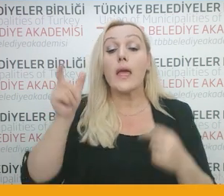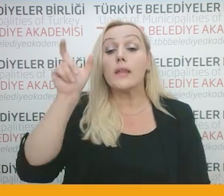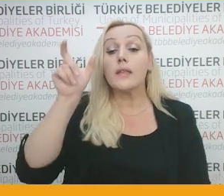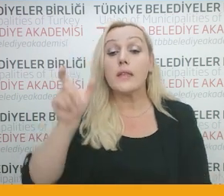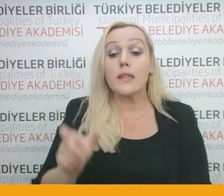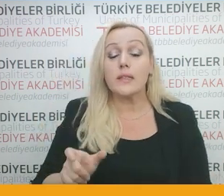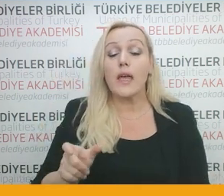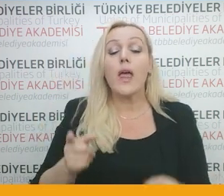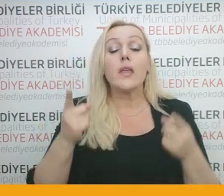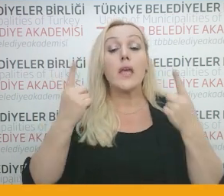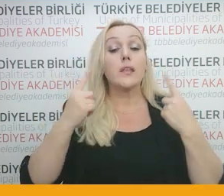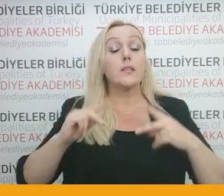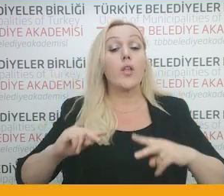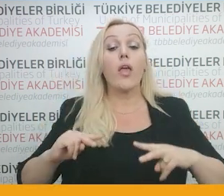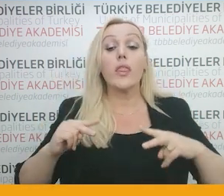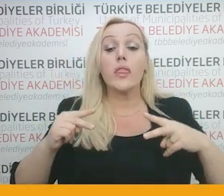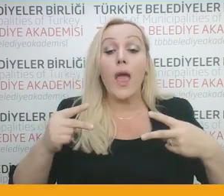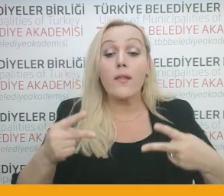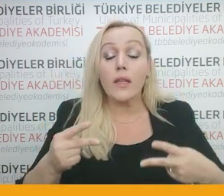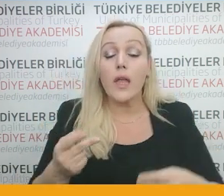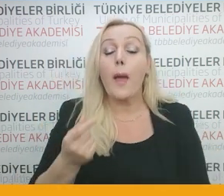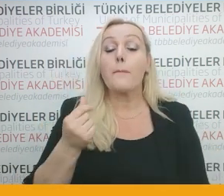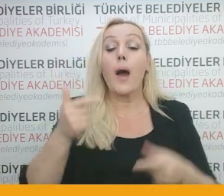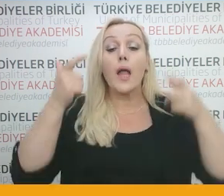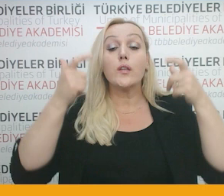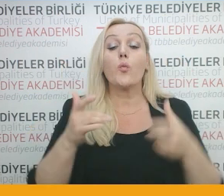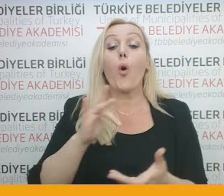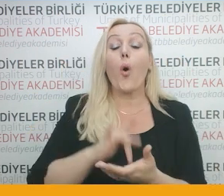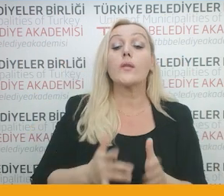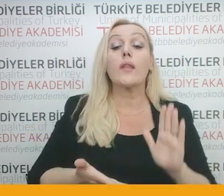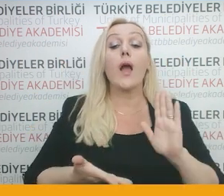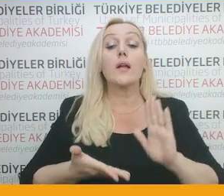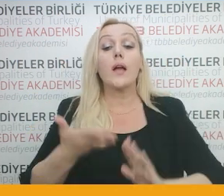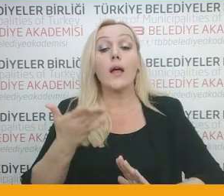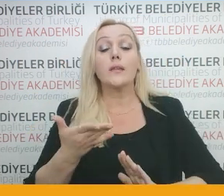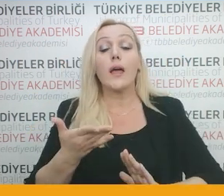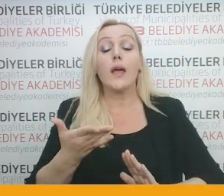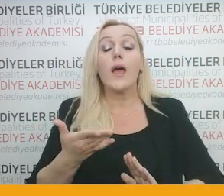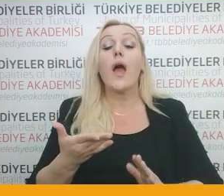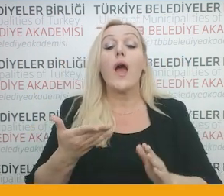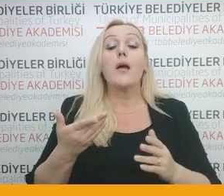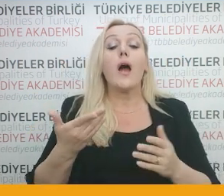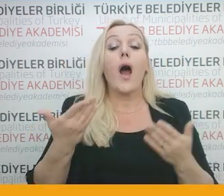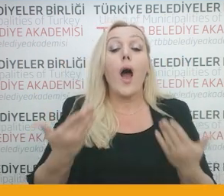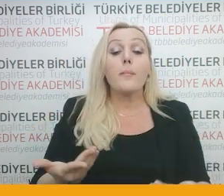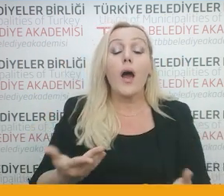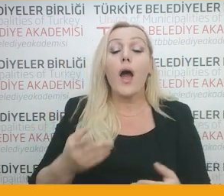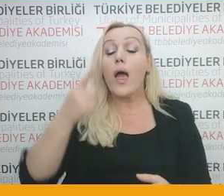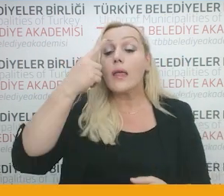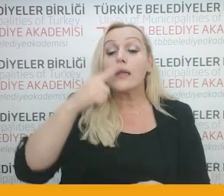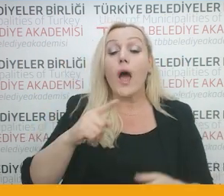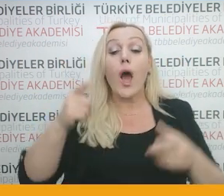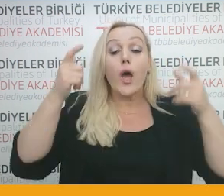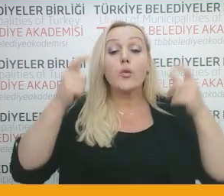harcama yetkisini devretti, mali sorumluluğu ortadan kalktı. Mali sorumluluk yeni harcama yetkisini ancak idari